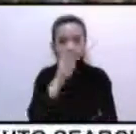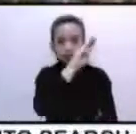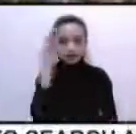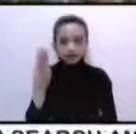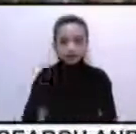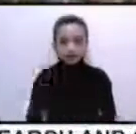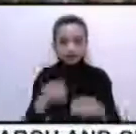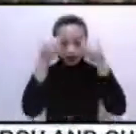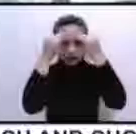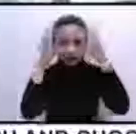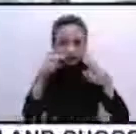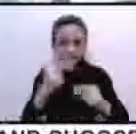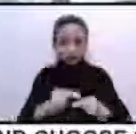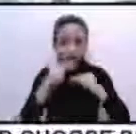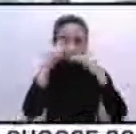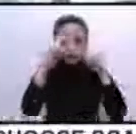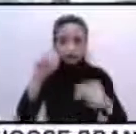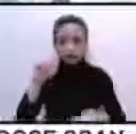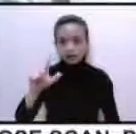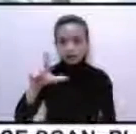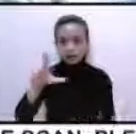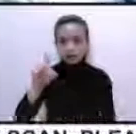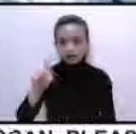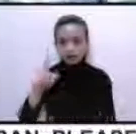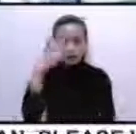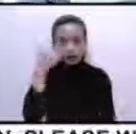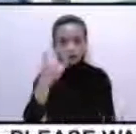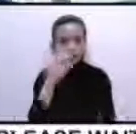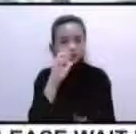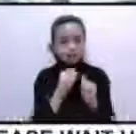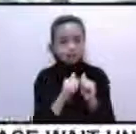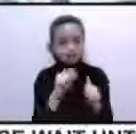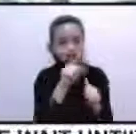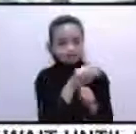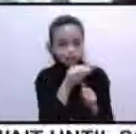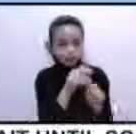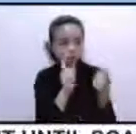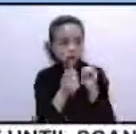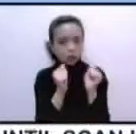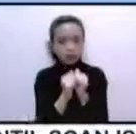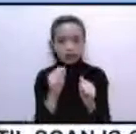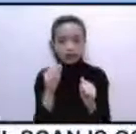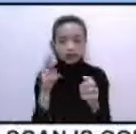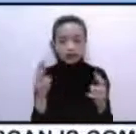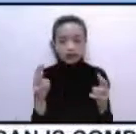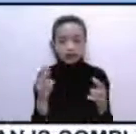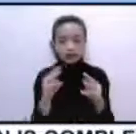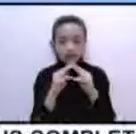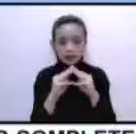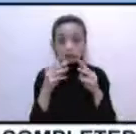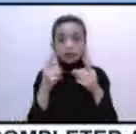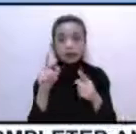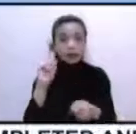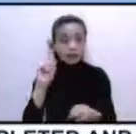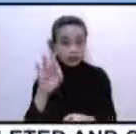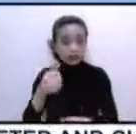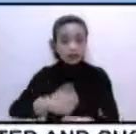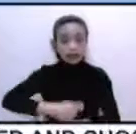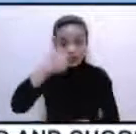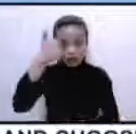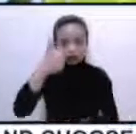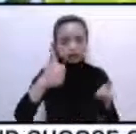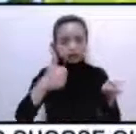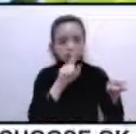Candidate Attorney Alex Lopez para kumustahin ang mga Muslim sa Maynila. Oras na mahalal, nangako siya na pagagandahin